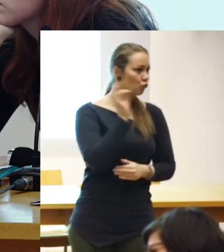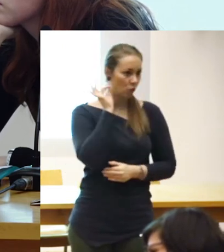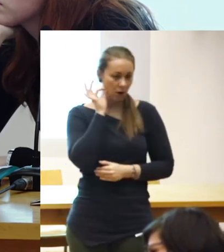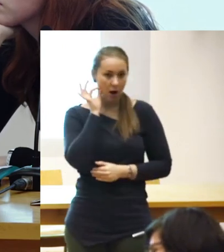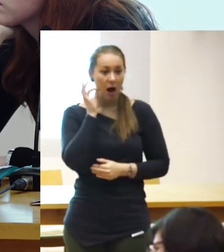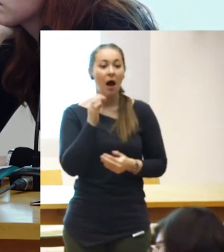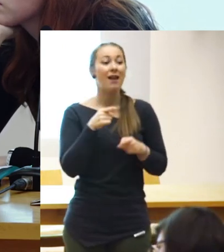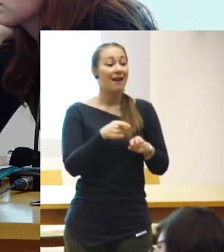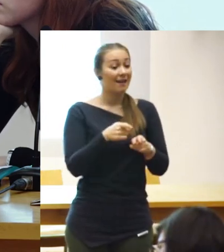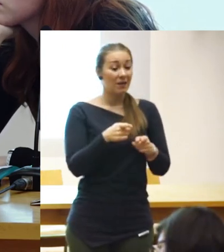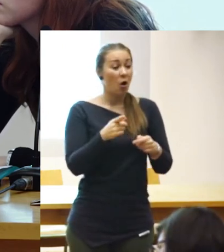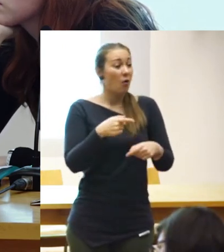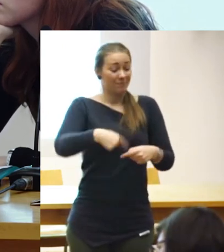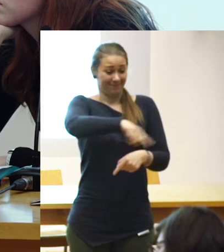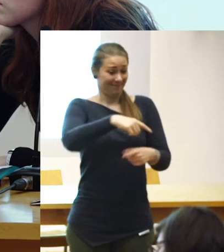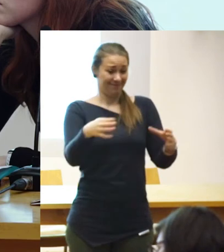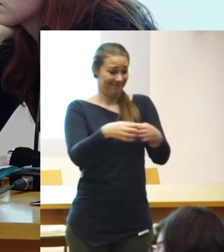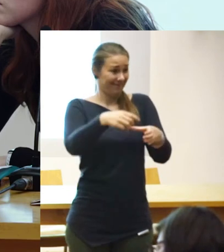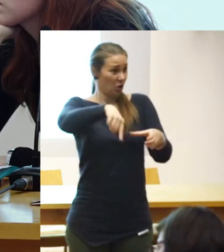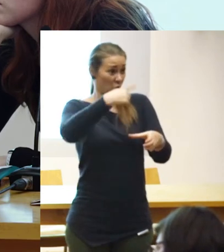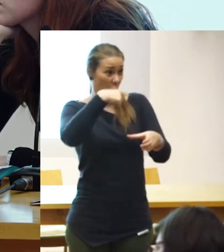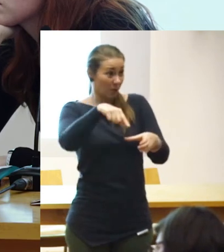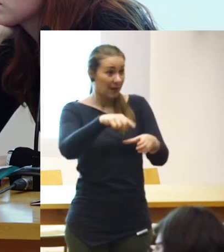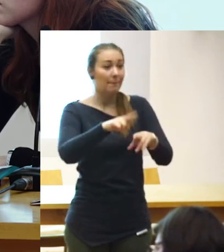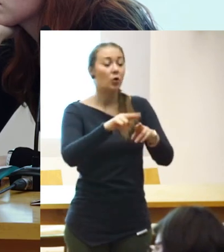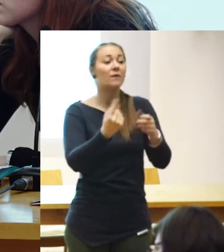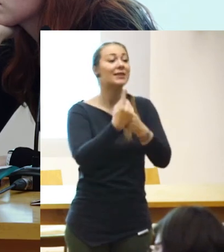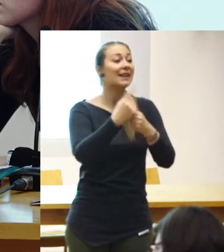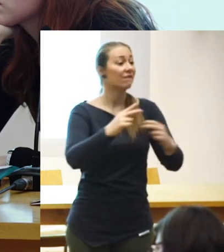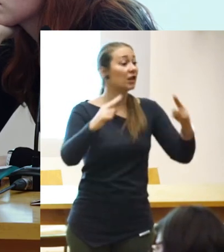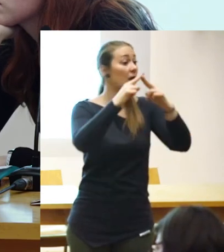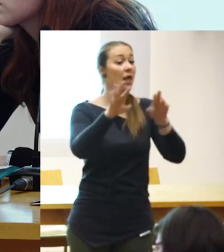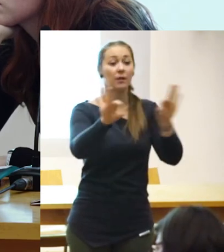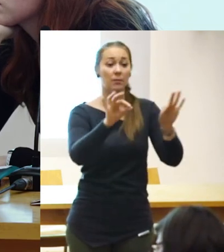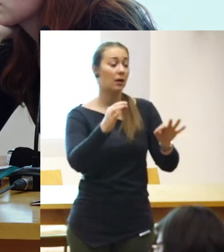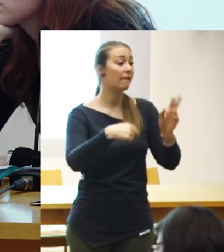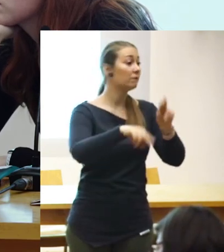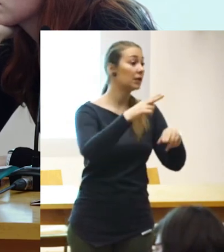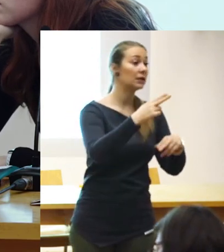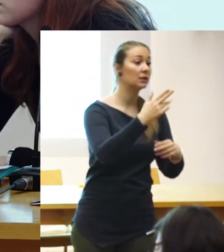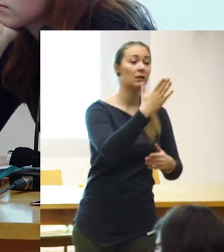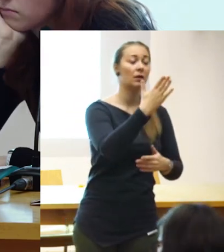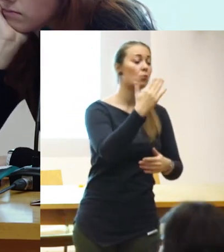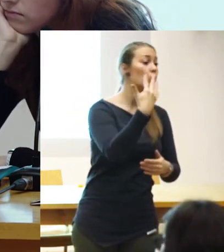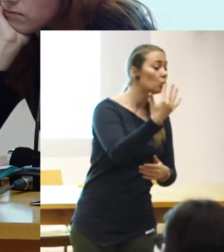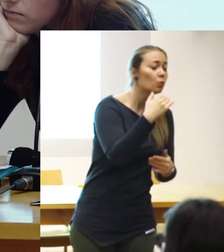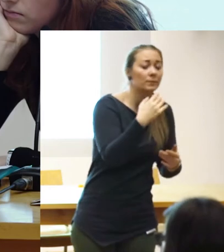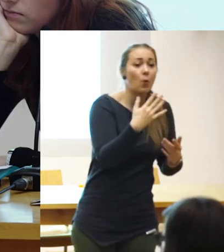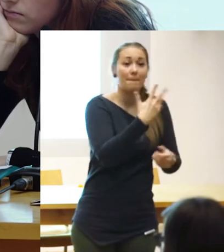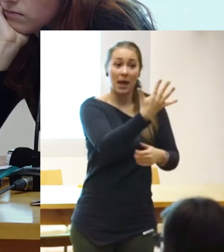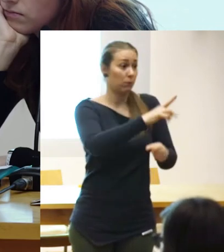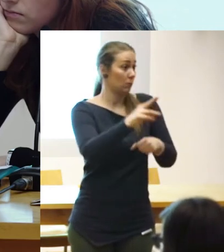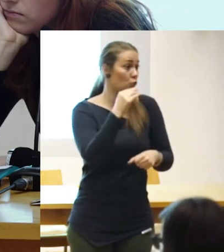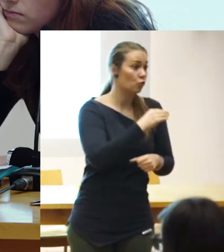jestli si vyberou většinu mužů do té pětice finalistů, nebo to namíchají půl na půl, to už do toho rozhodně zasáhnout